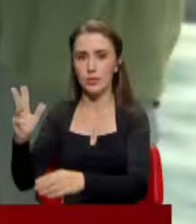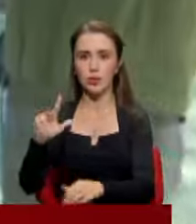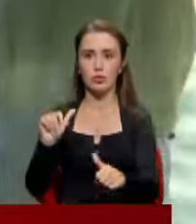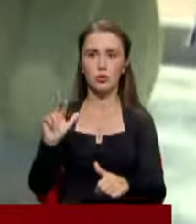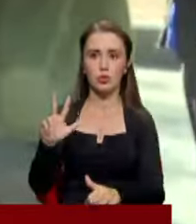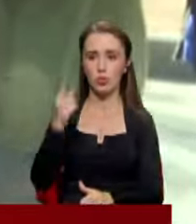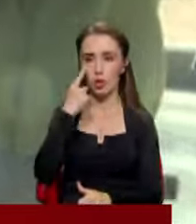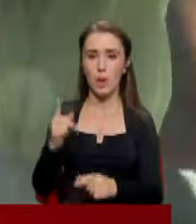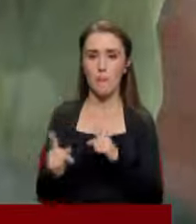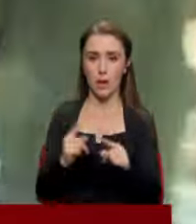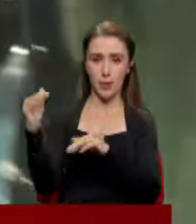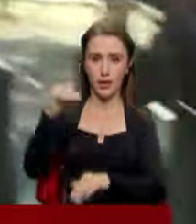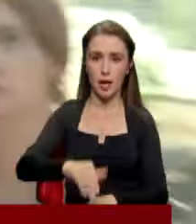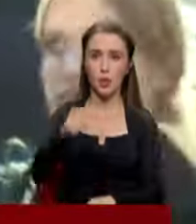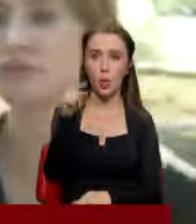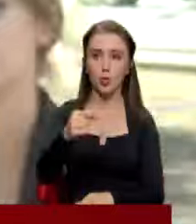gün yine